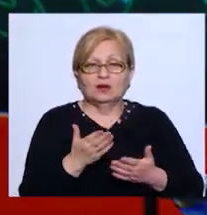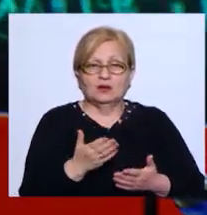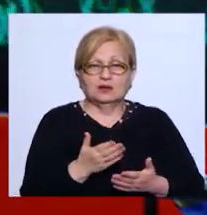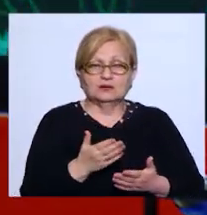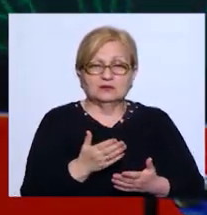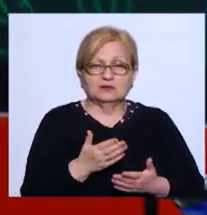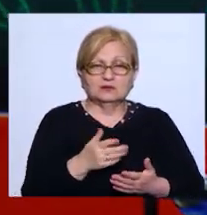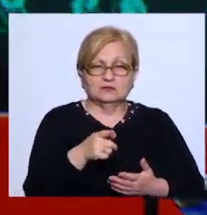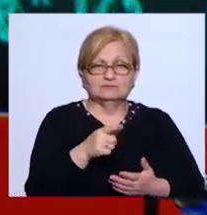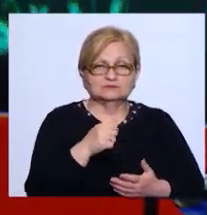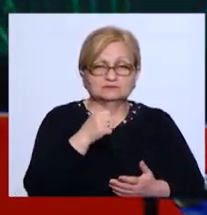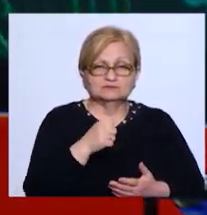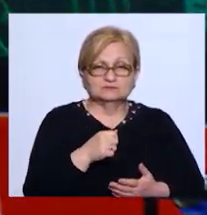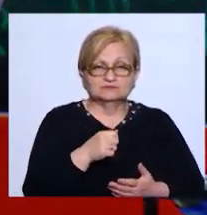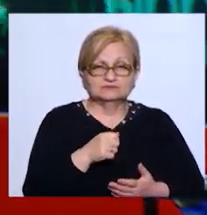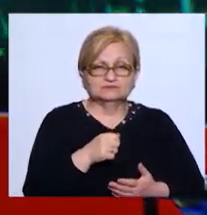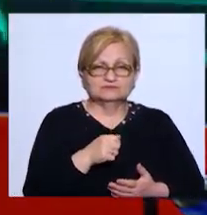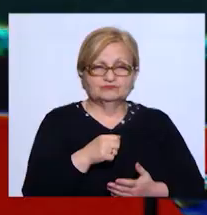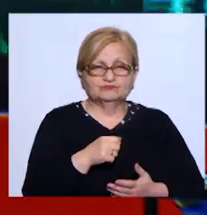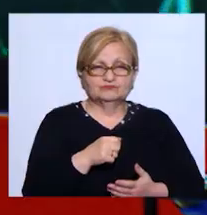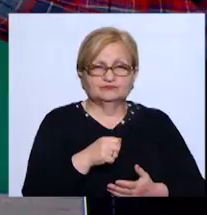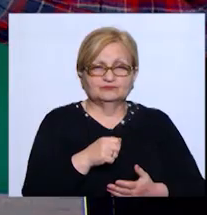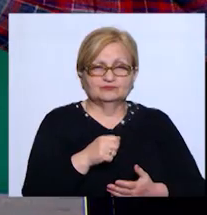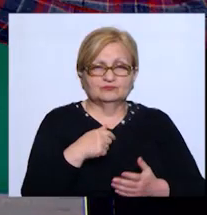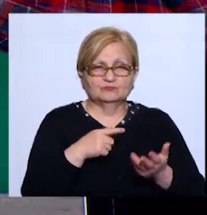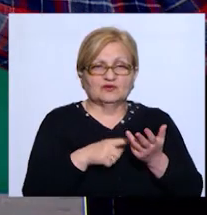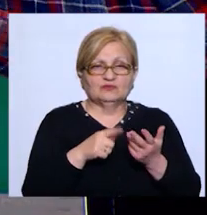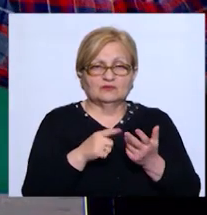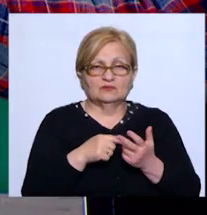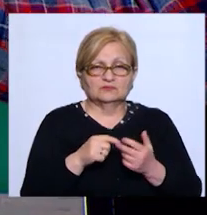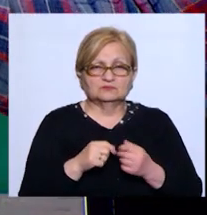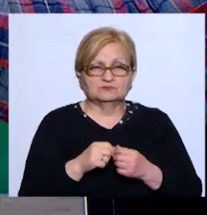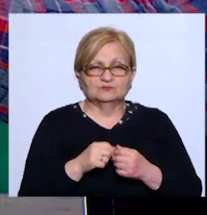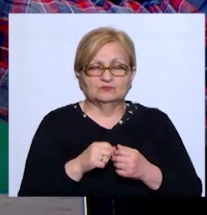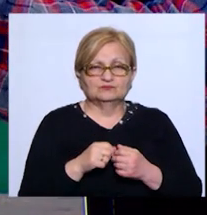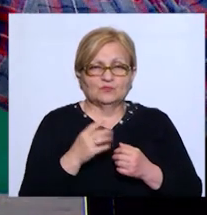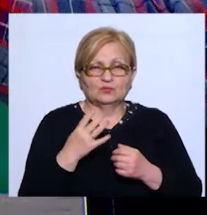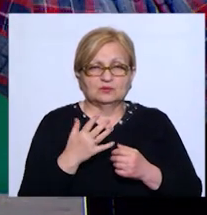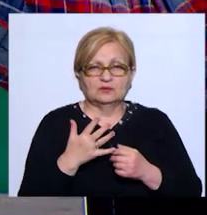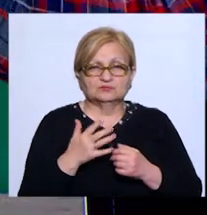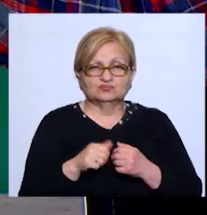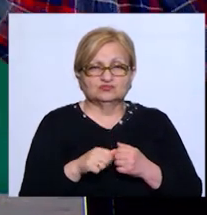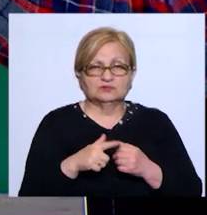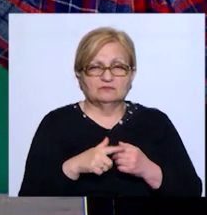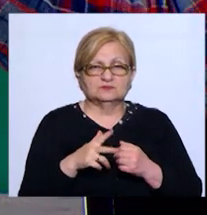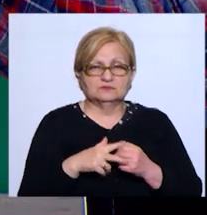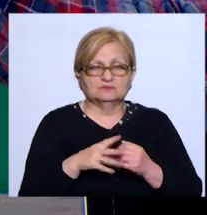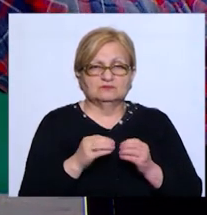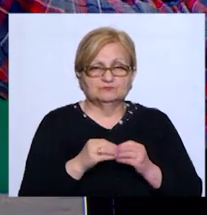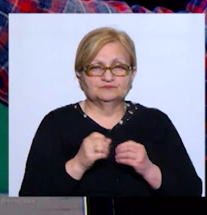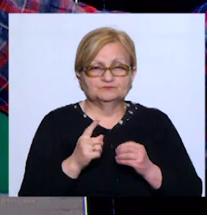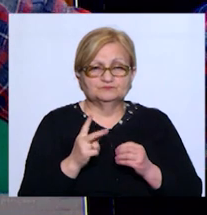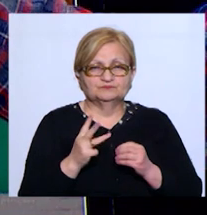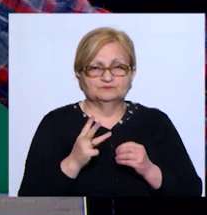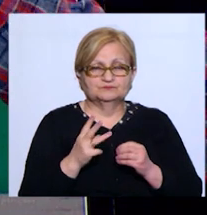რამდენ ნაჭრად დაჭრა ის ხაჭაპური? ახლა ეს უნდა გავარკვიოთ. ვითვლი ნაჭრებს 1 2 3 4 5 6 7 8 9